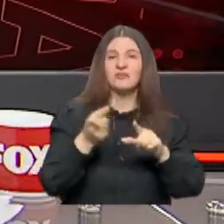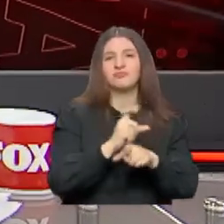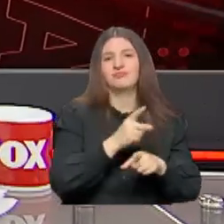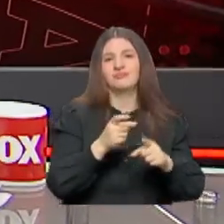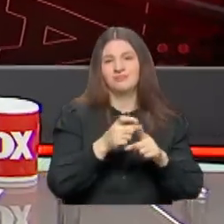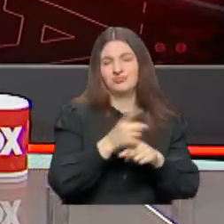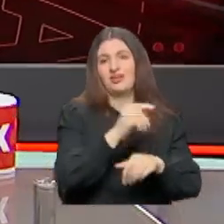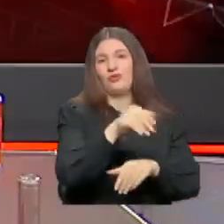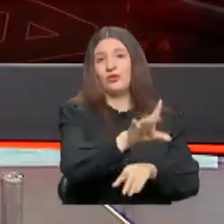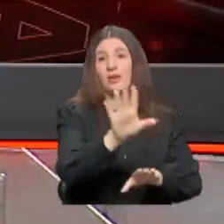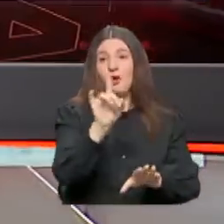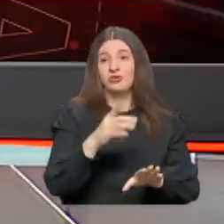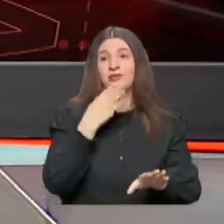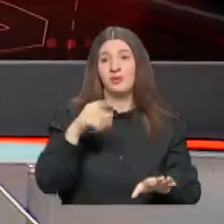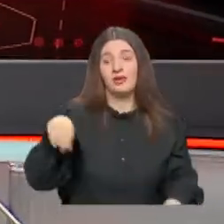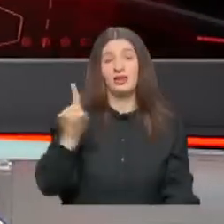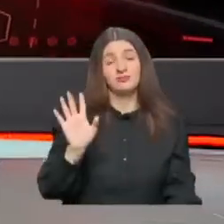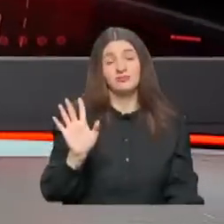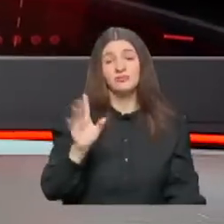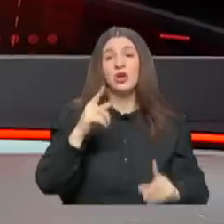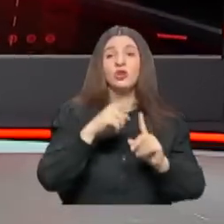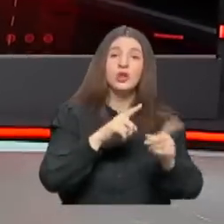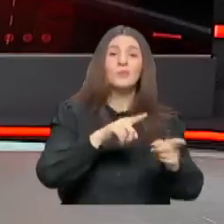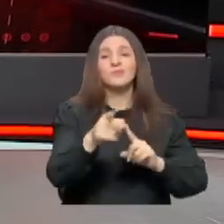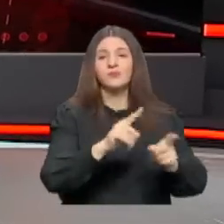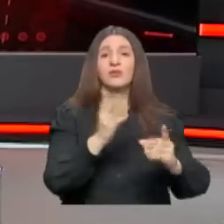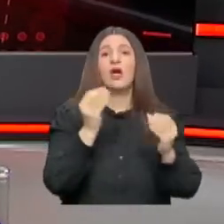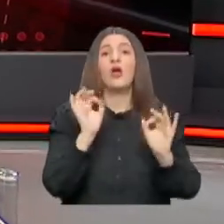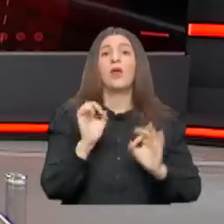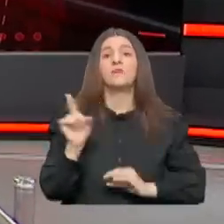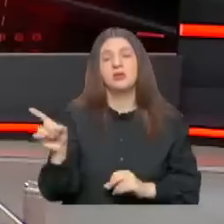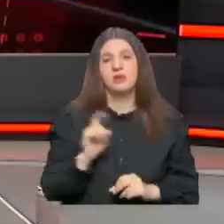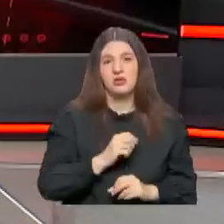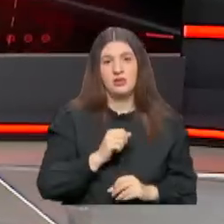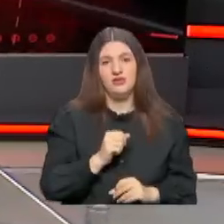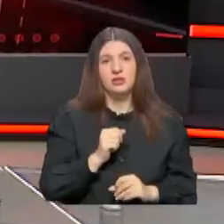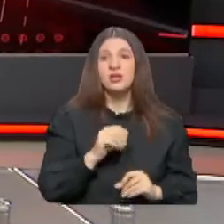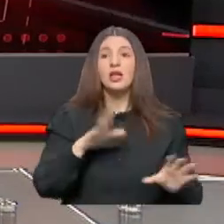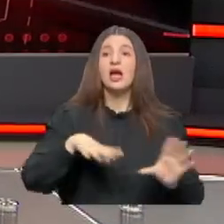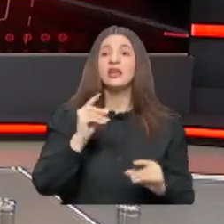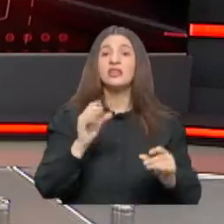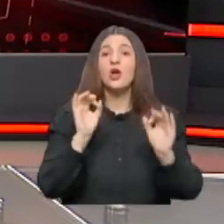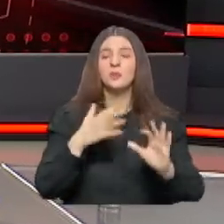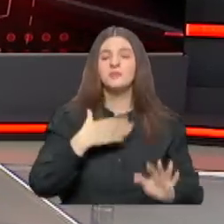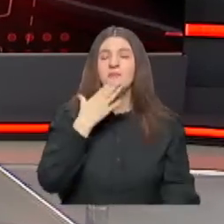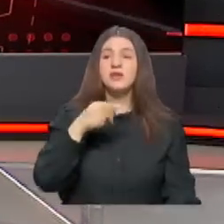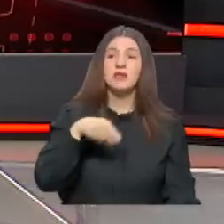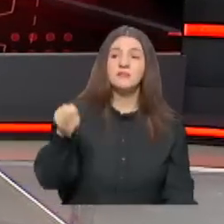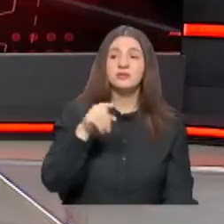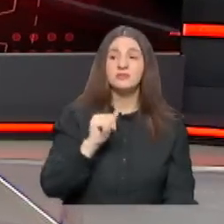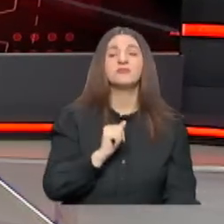birazdan. Ama önce emekliler. TÜSİAD'dan MÜSİAD'dan mühim. Her şeyden mühim bizim